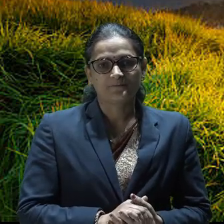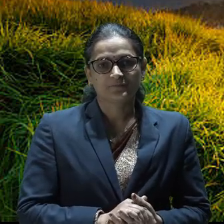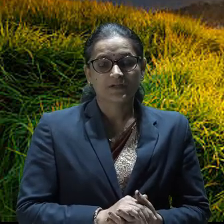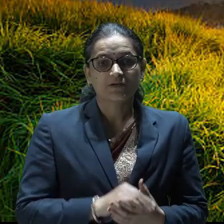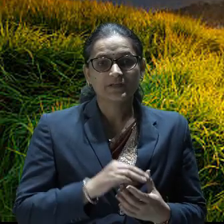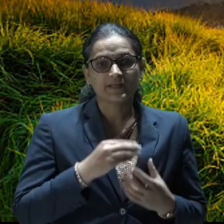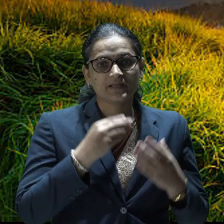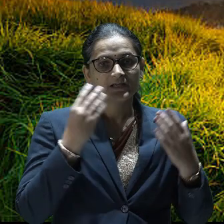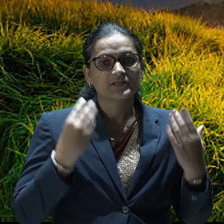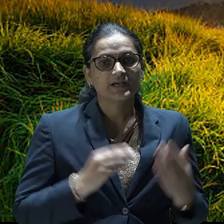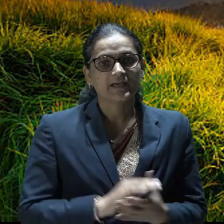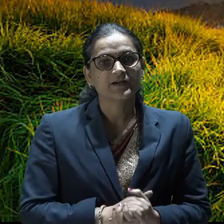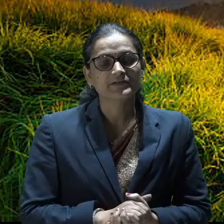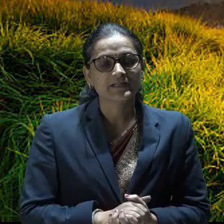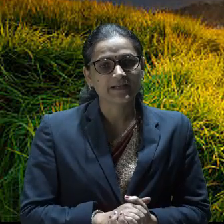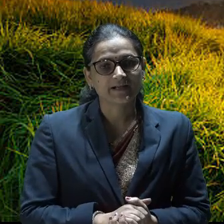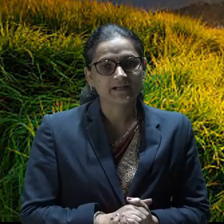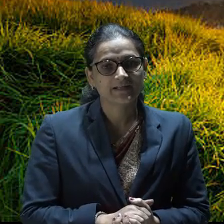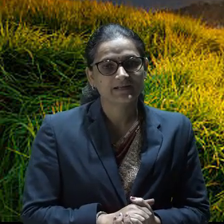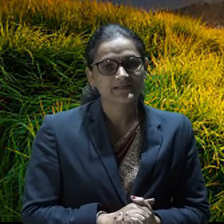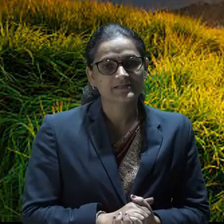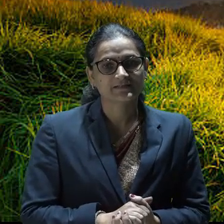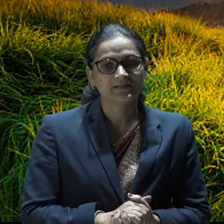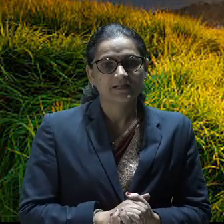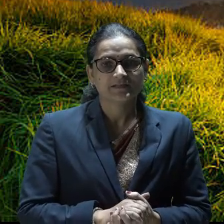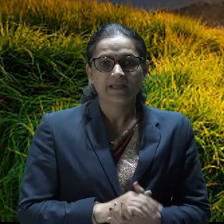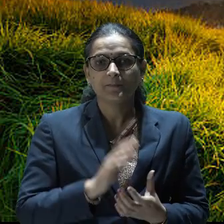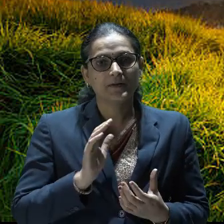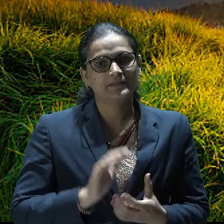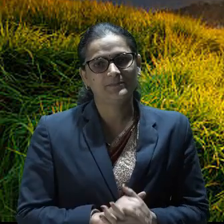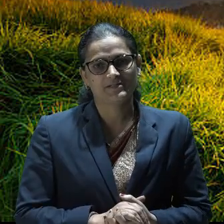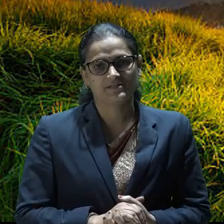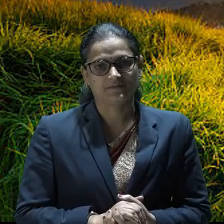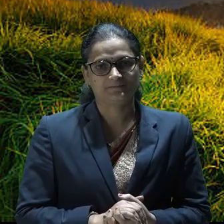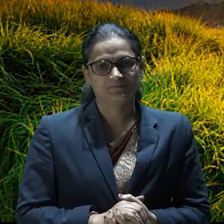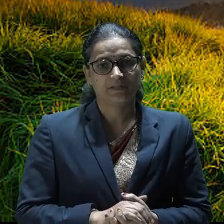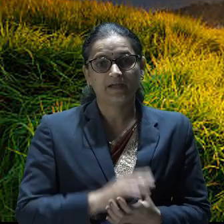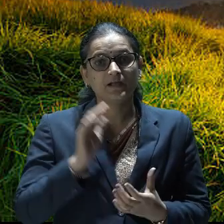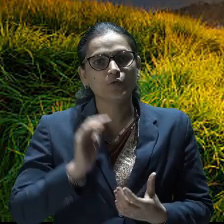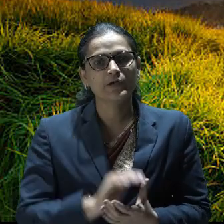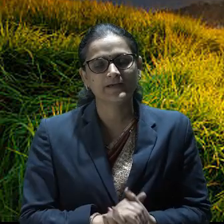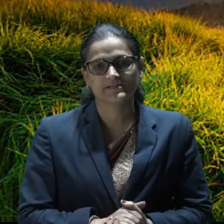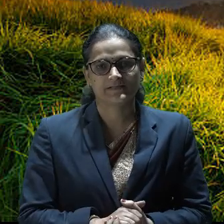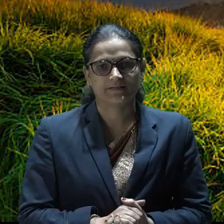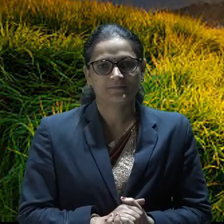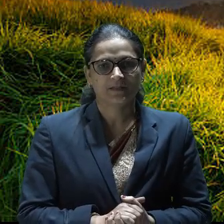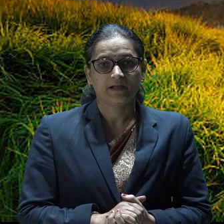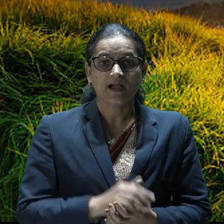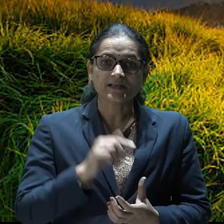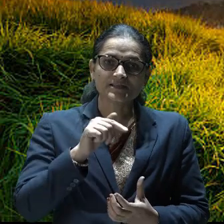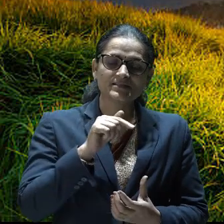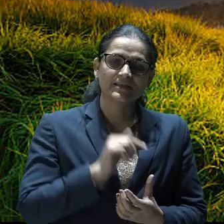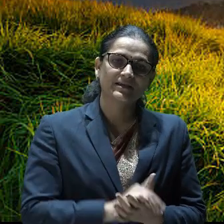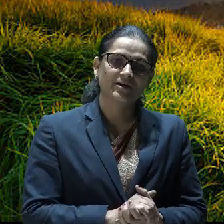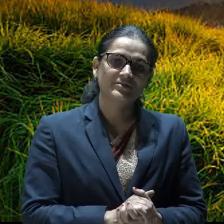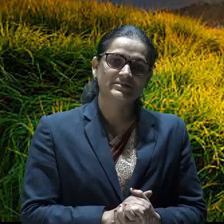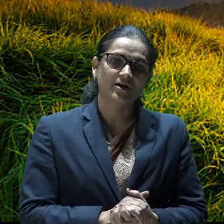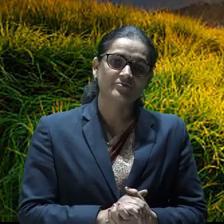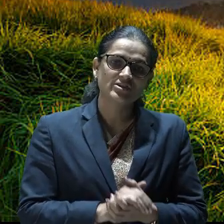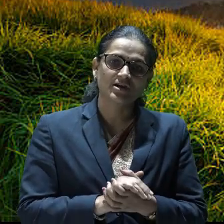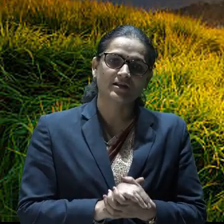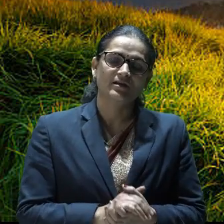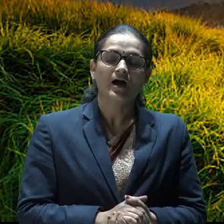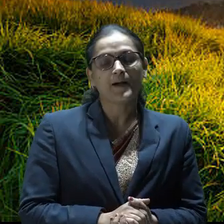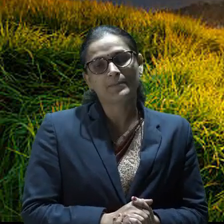भावविश्व, कवीने जे काही कवितेत रेखाटलेलं असतं ते अप्रतिम असतं, ते अलौकिक असते। आणि असाच एक